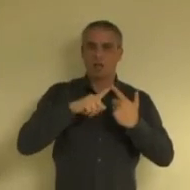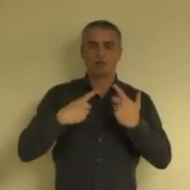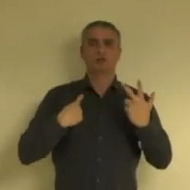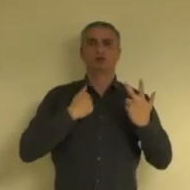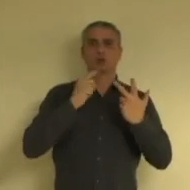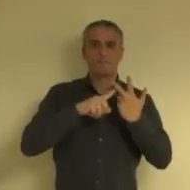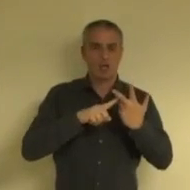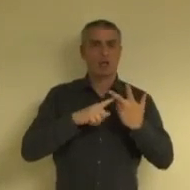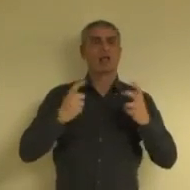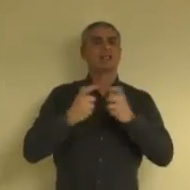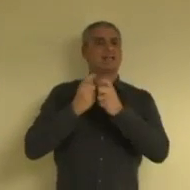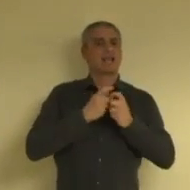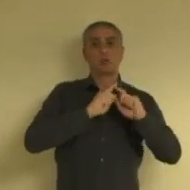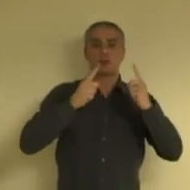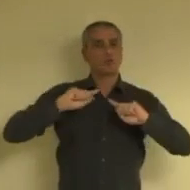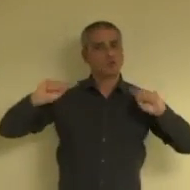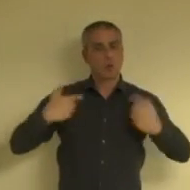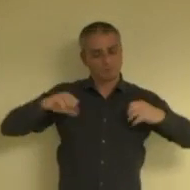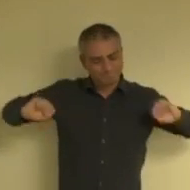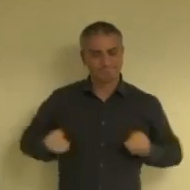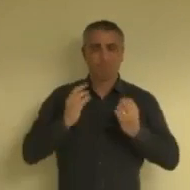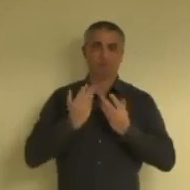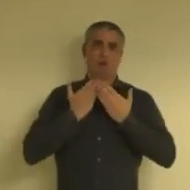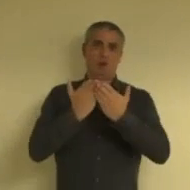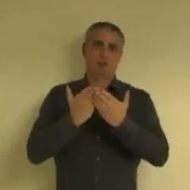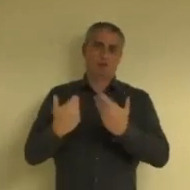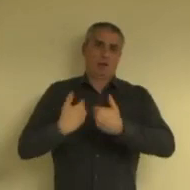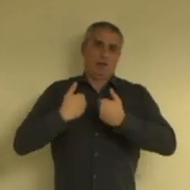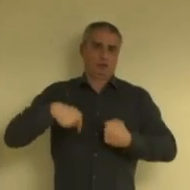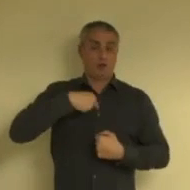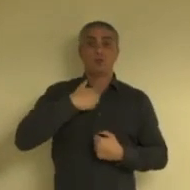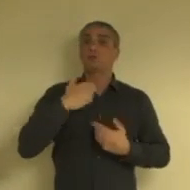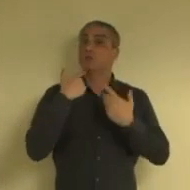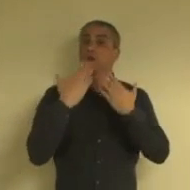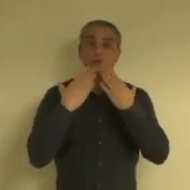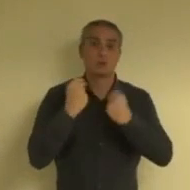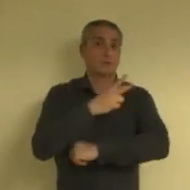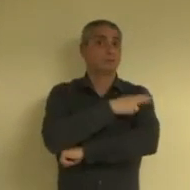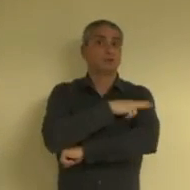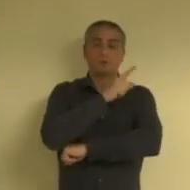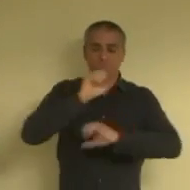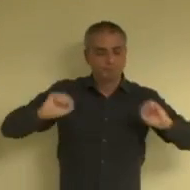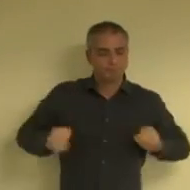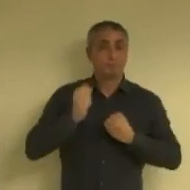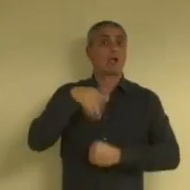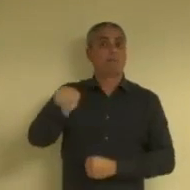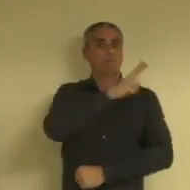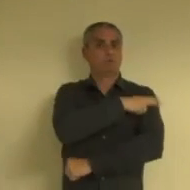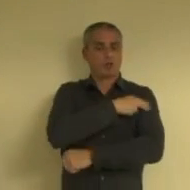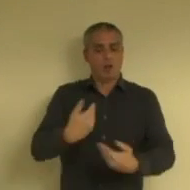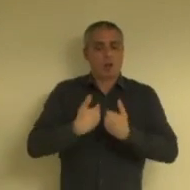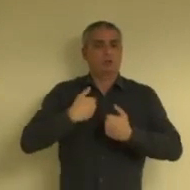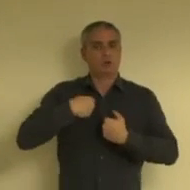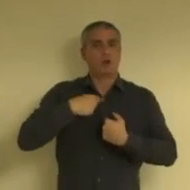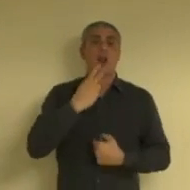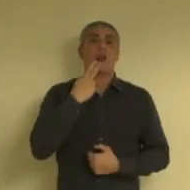גם השבק, גם יחידות אחרות, כולם נרתמים לסייע לנו. אני רוצה להודות גם למשטרה, שהם נרתמו גם הם לעזור